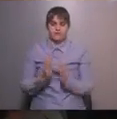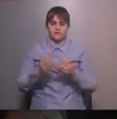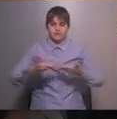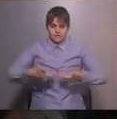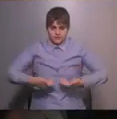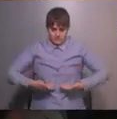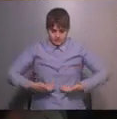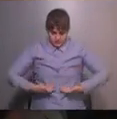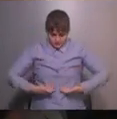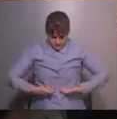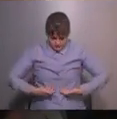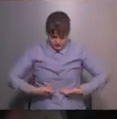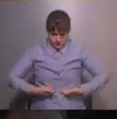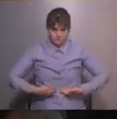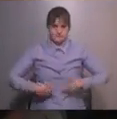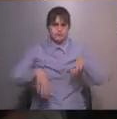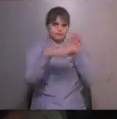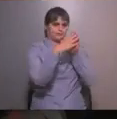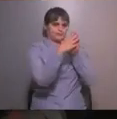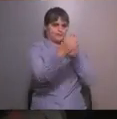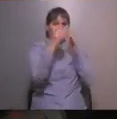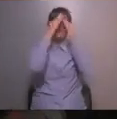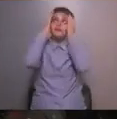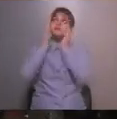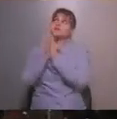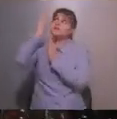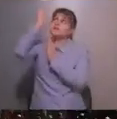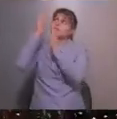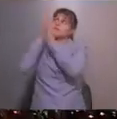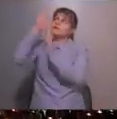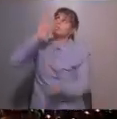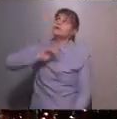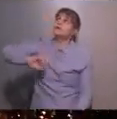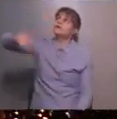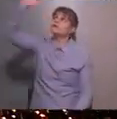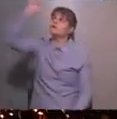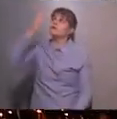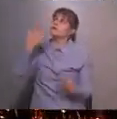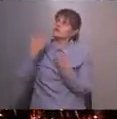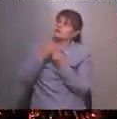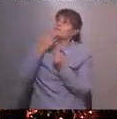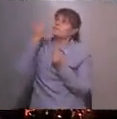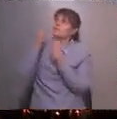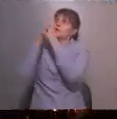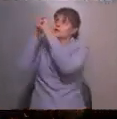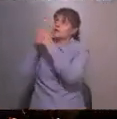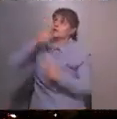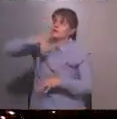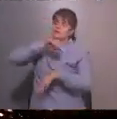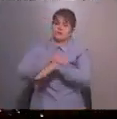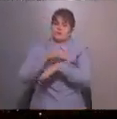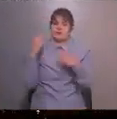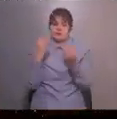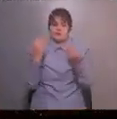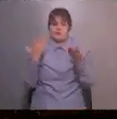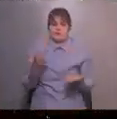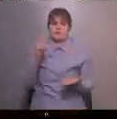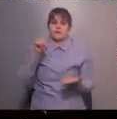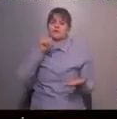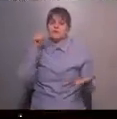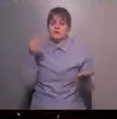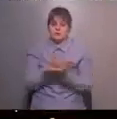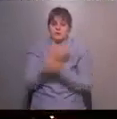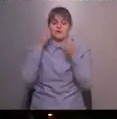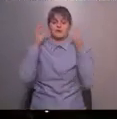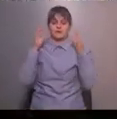błogosławiony owoc żywota Twojego, Jezus. Santa Maria, Mãe de Deus, rogai por nós, pecadores, agora e na